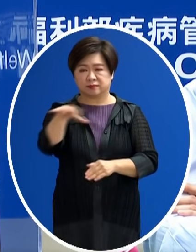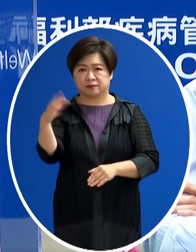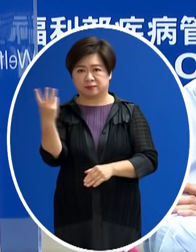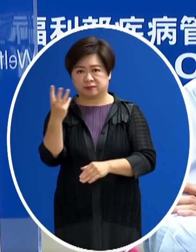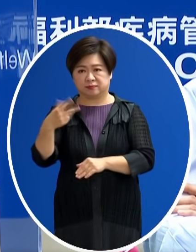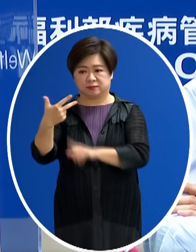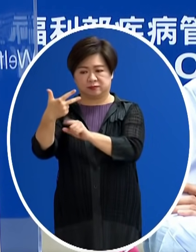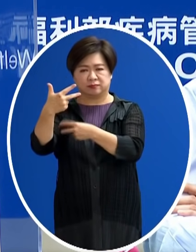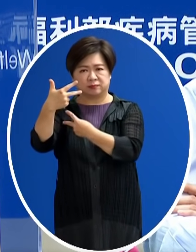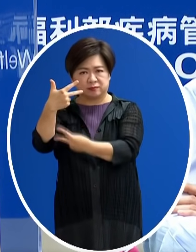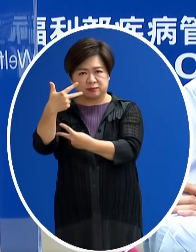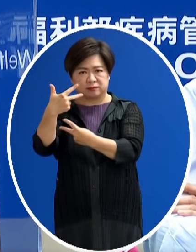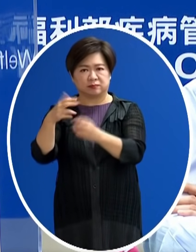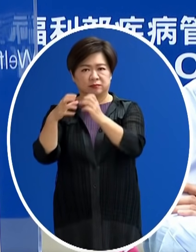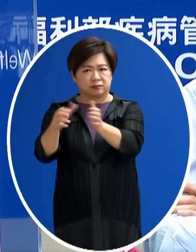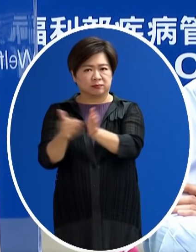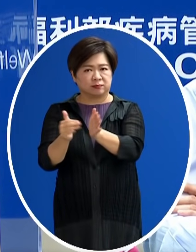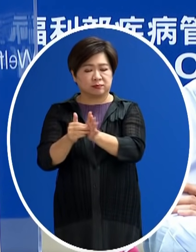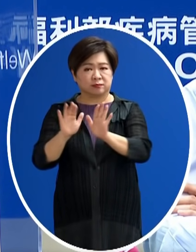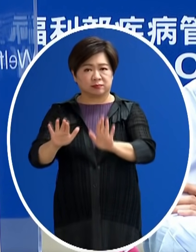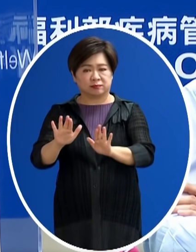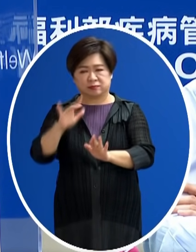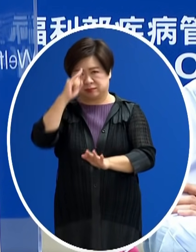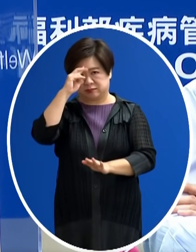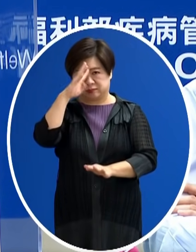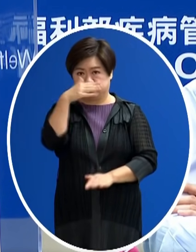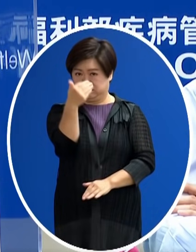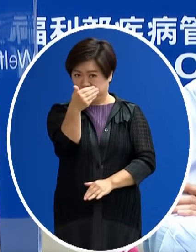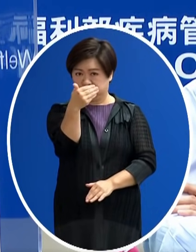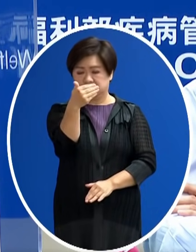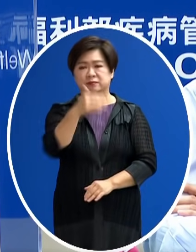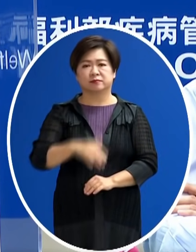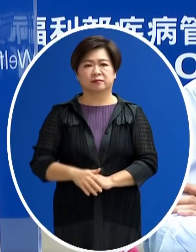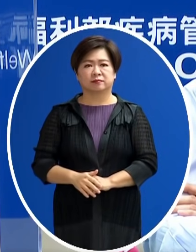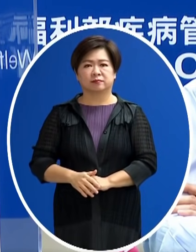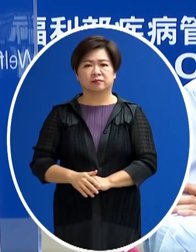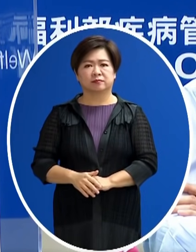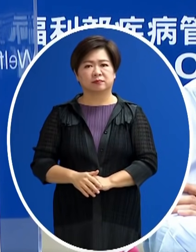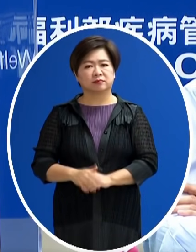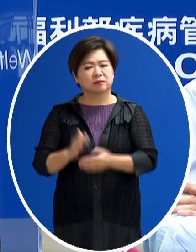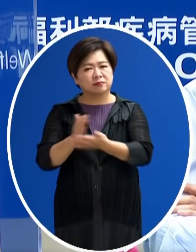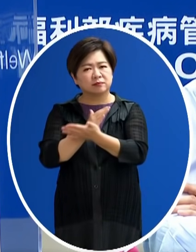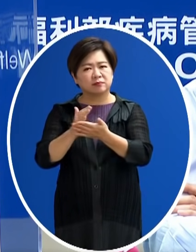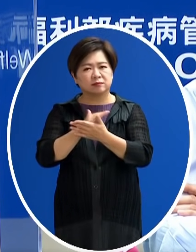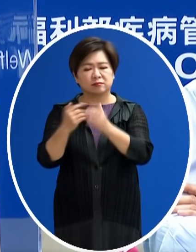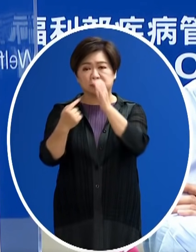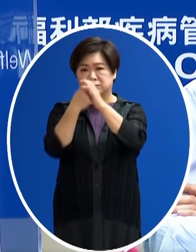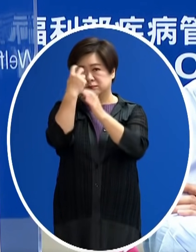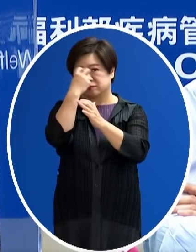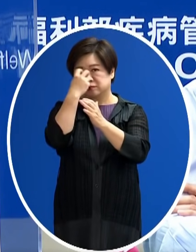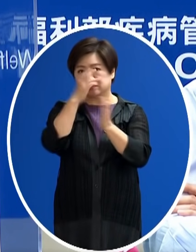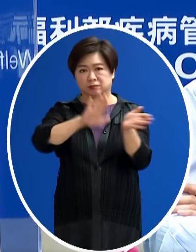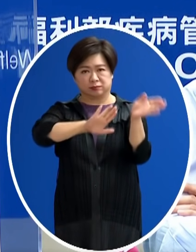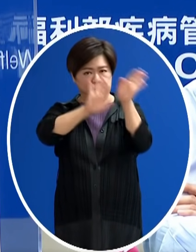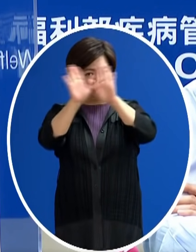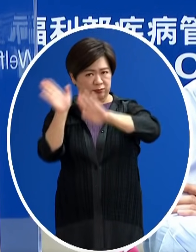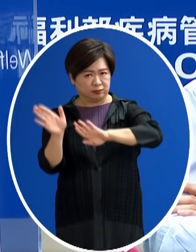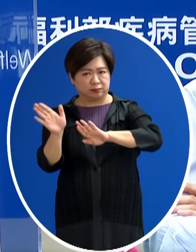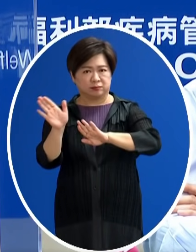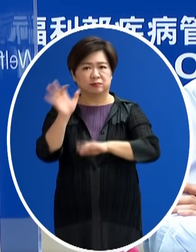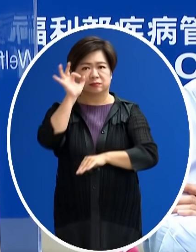在7月2号成立哈，那今天是第9天哈。那整体在筛检的情况哈，我们看